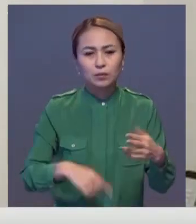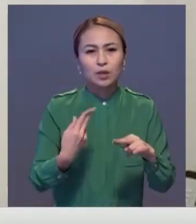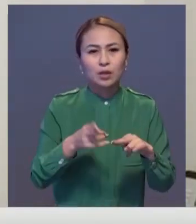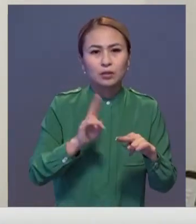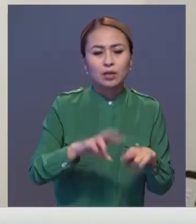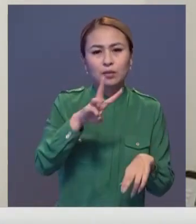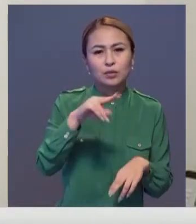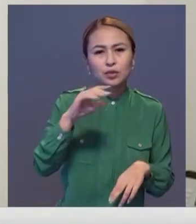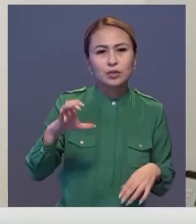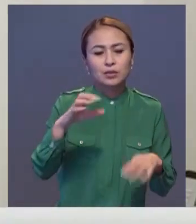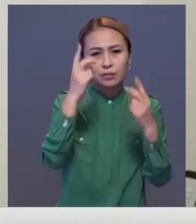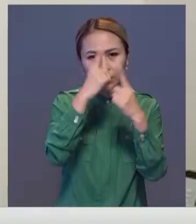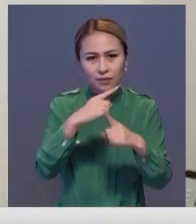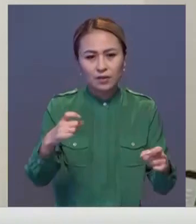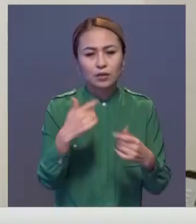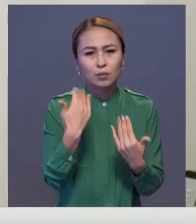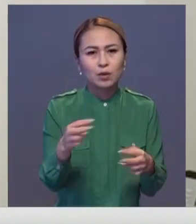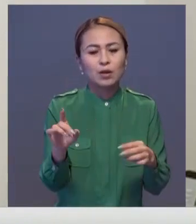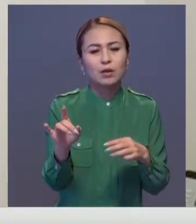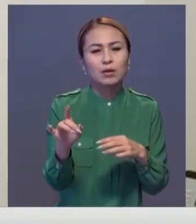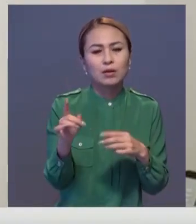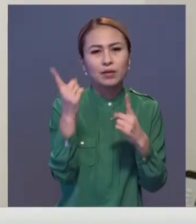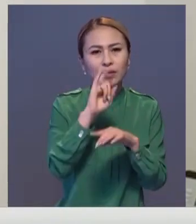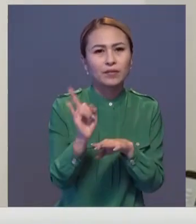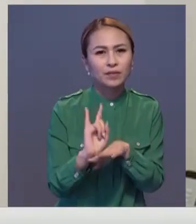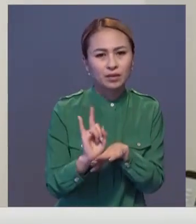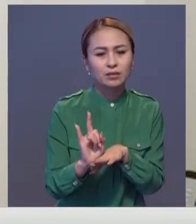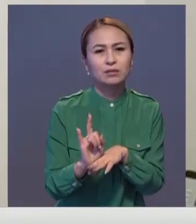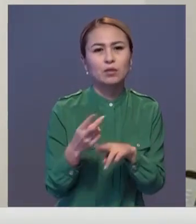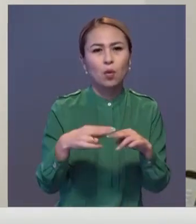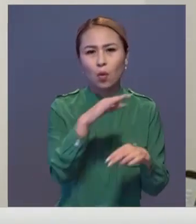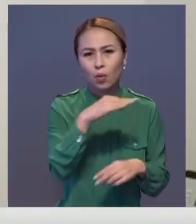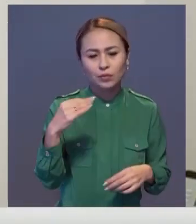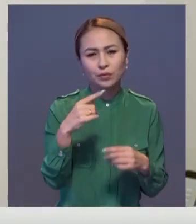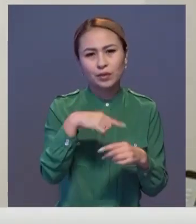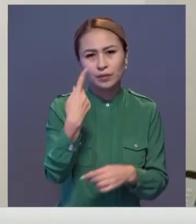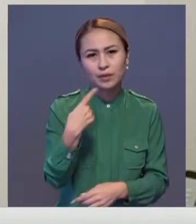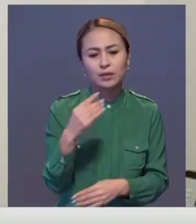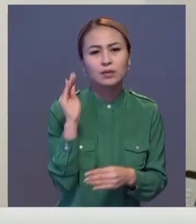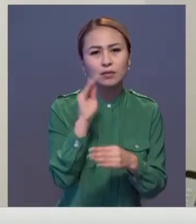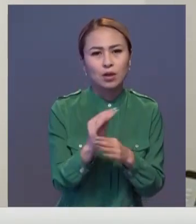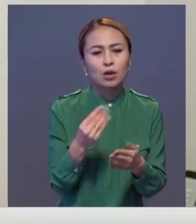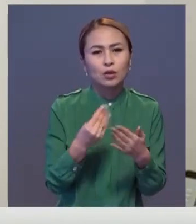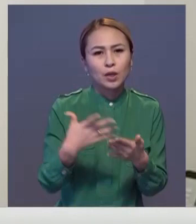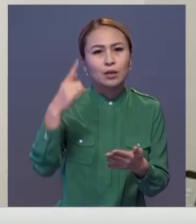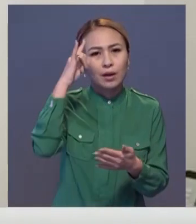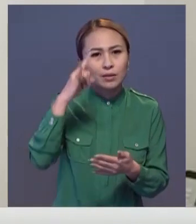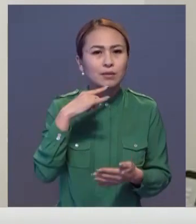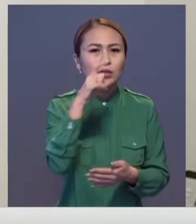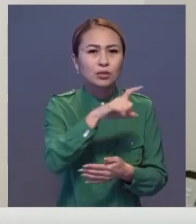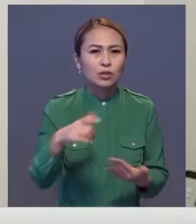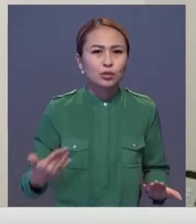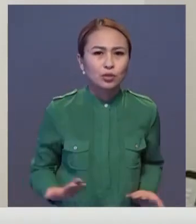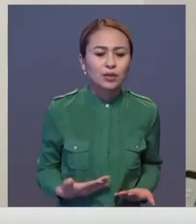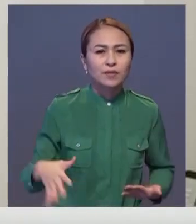төтенше жағдайлар министрлігі бұл ақпараттығын жалған екендігін ресми түрде мәлімдейді. Құрметті Қазақстан азаматтары,